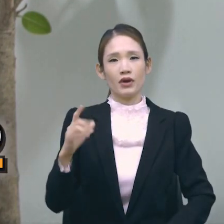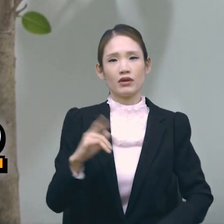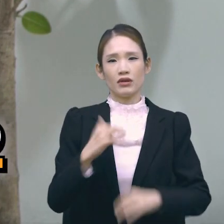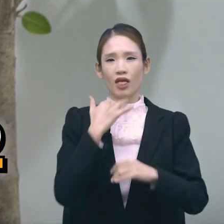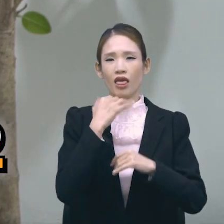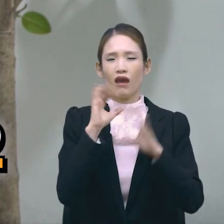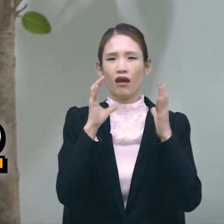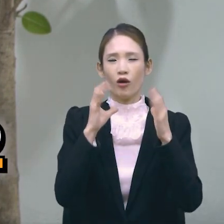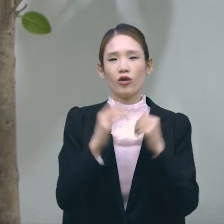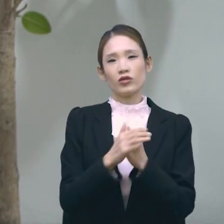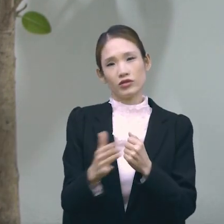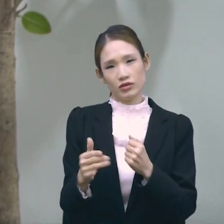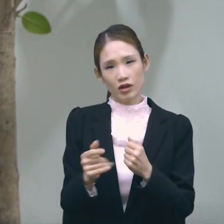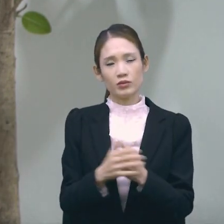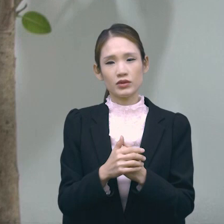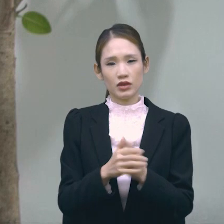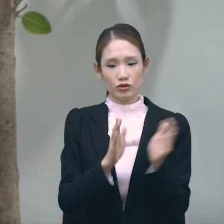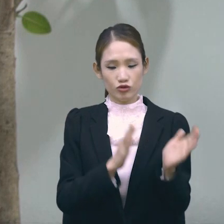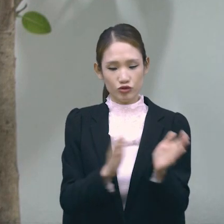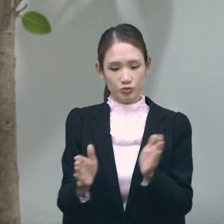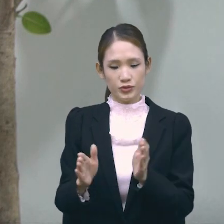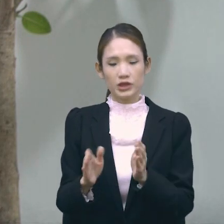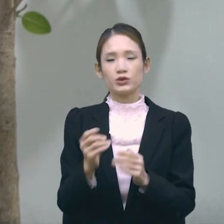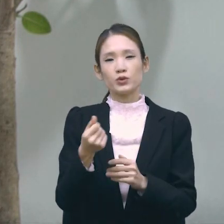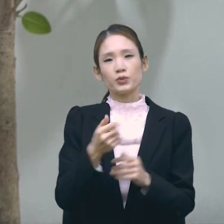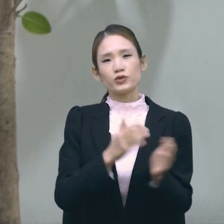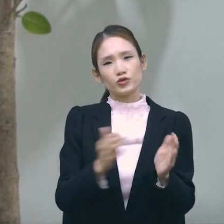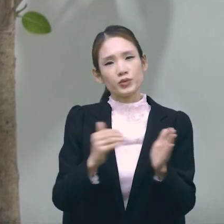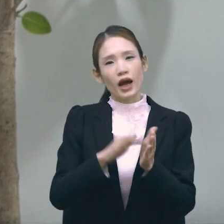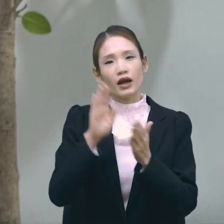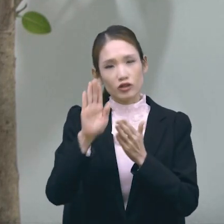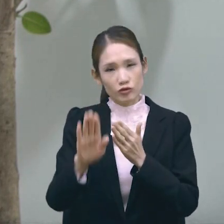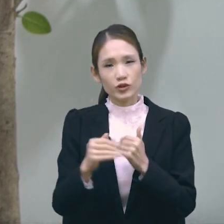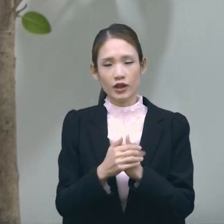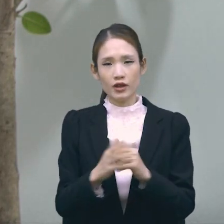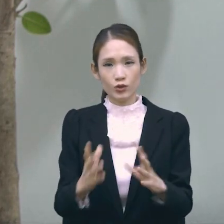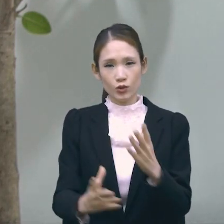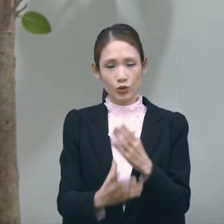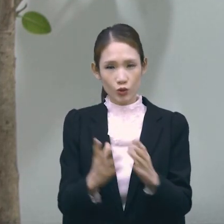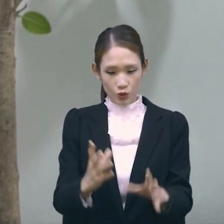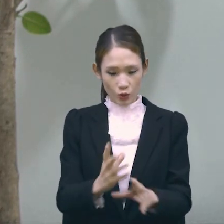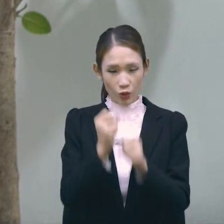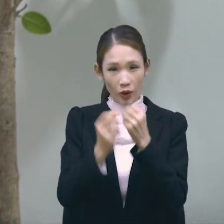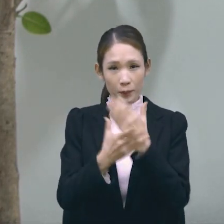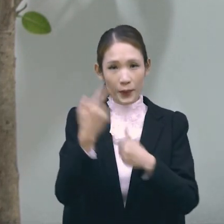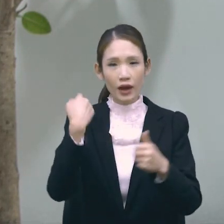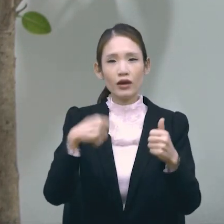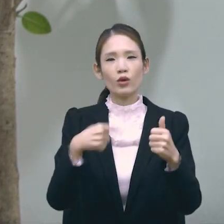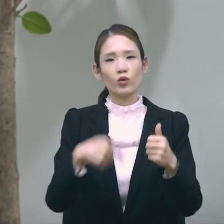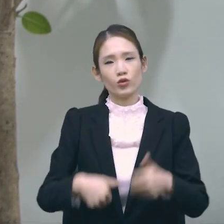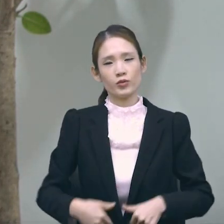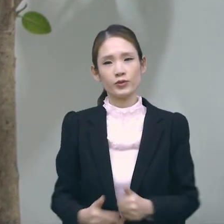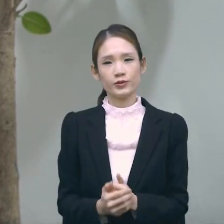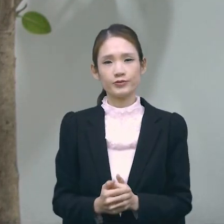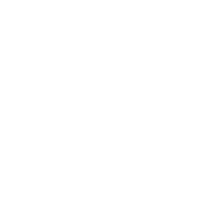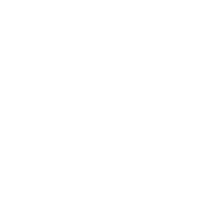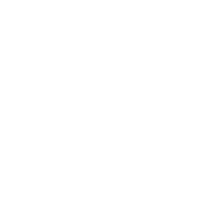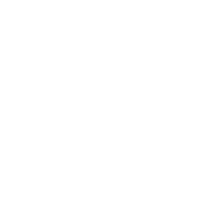그 아이들의 나이가 너무 어려요. 그렇기 때문에 좀 준비가 어느 정도 된 이후에 저는 통합교육을 해야 된다라고 생각을